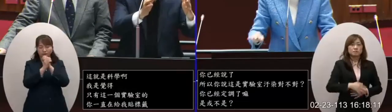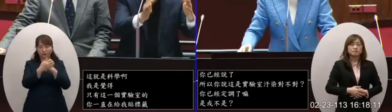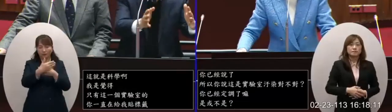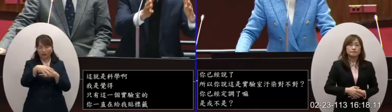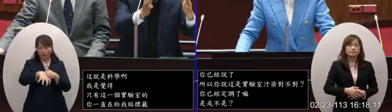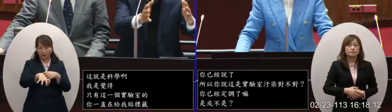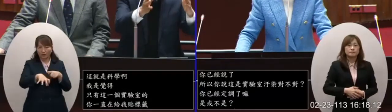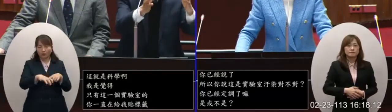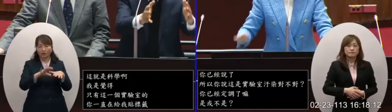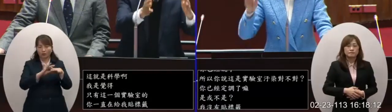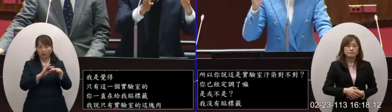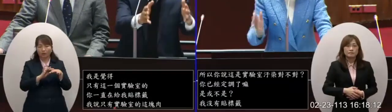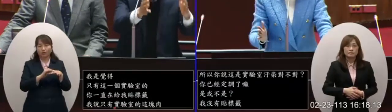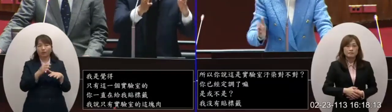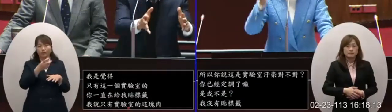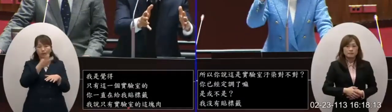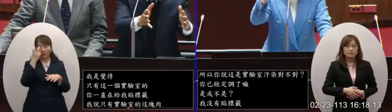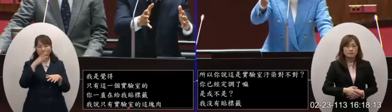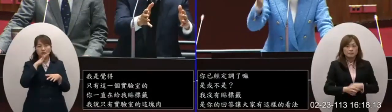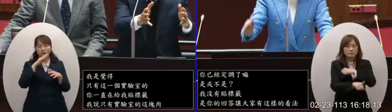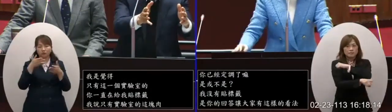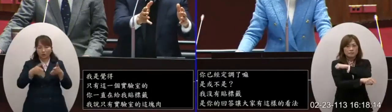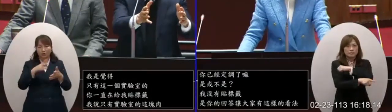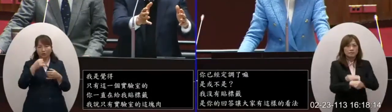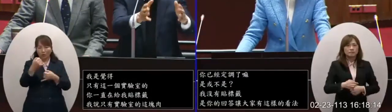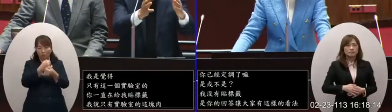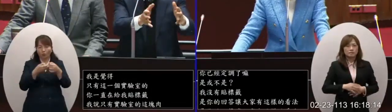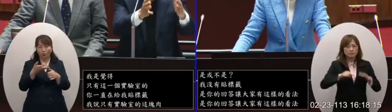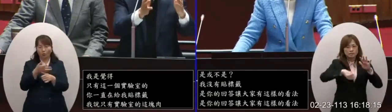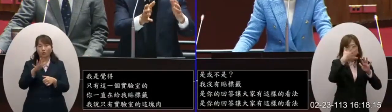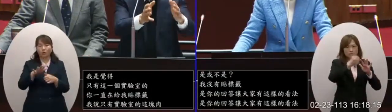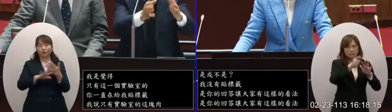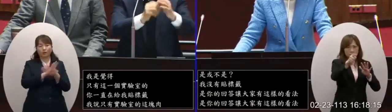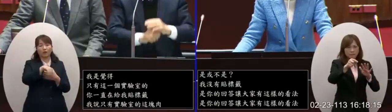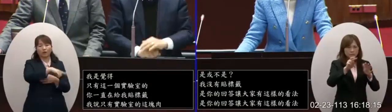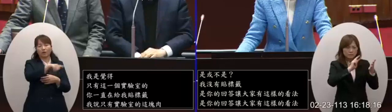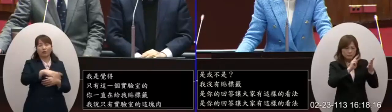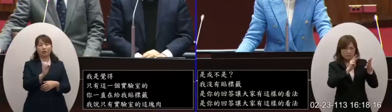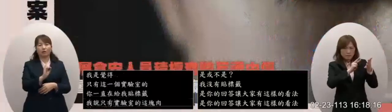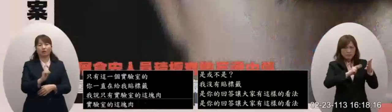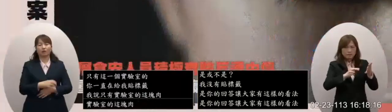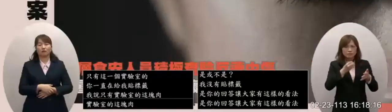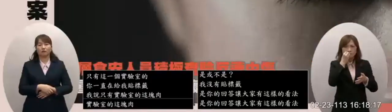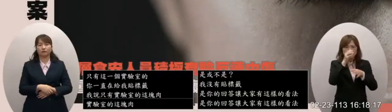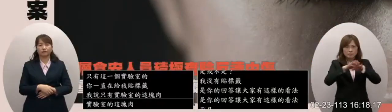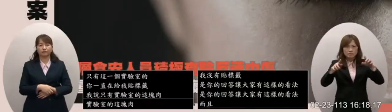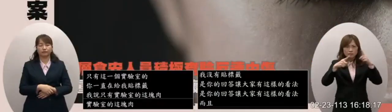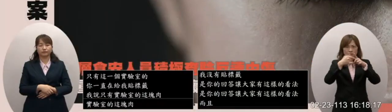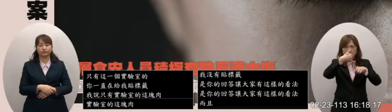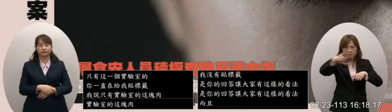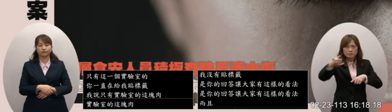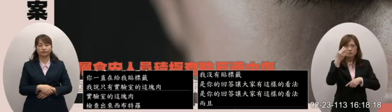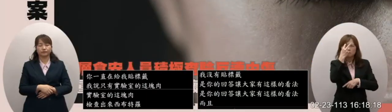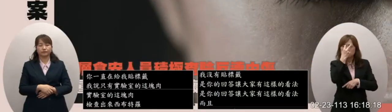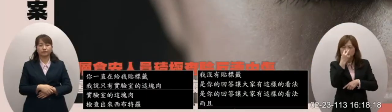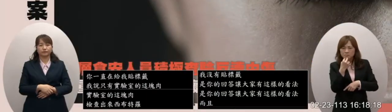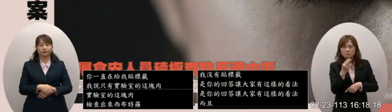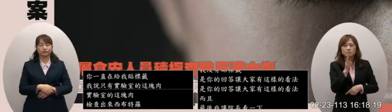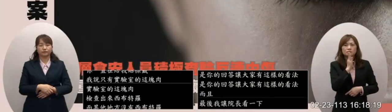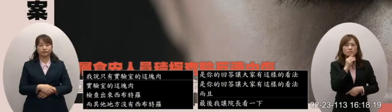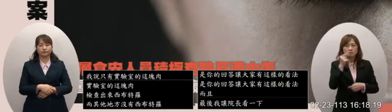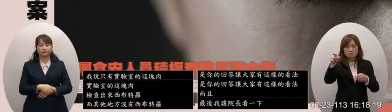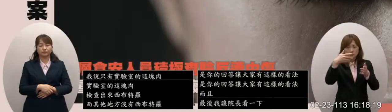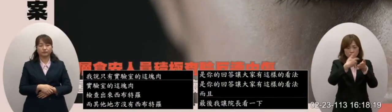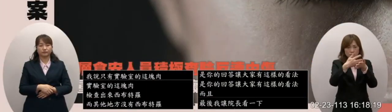的这一块肉检查出来细菌， 最后我让院长看一下食安人员的眼泪。我这张图要告诉院